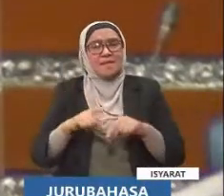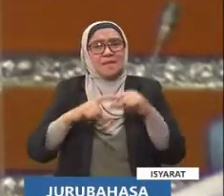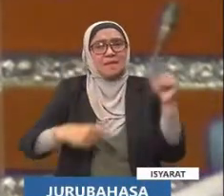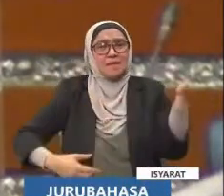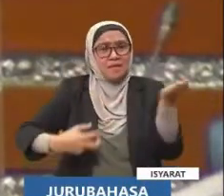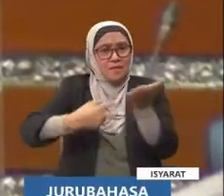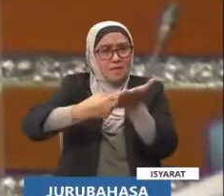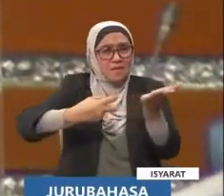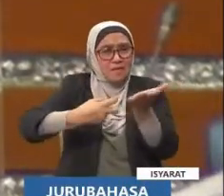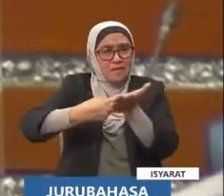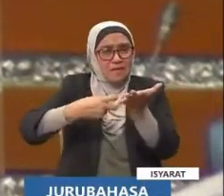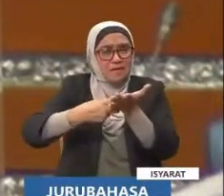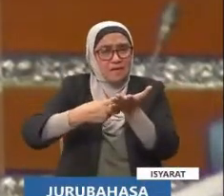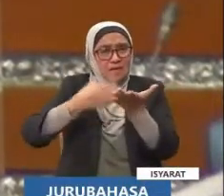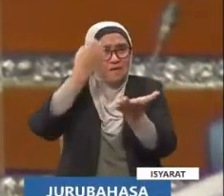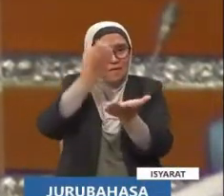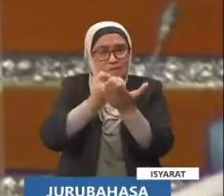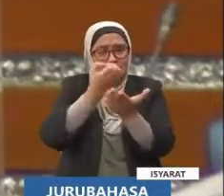pencacah